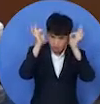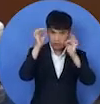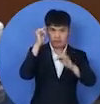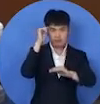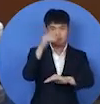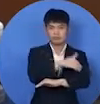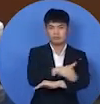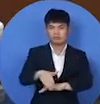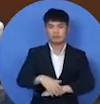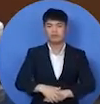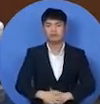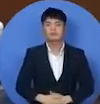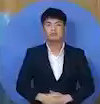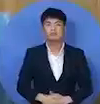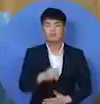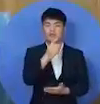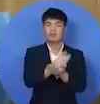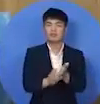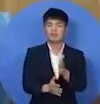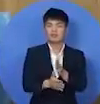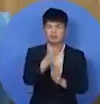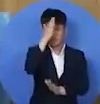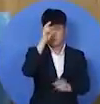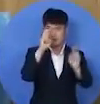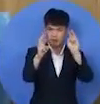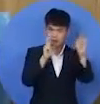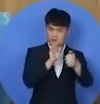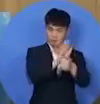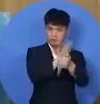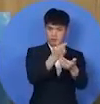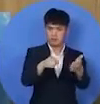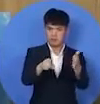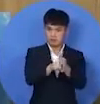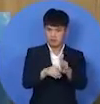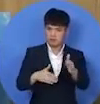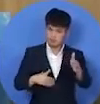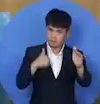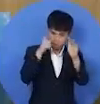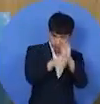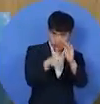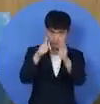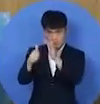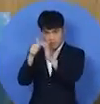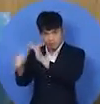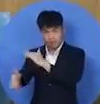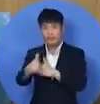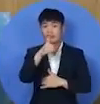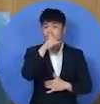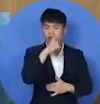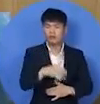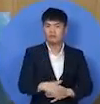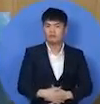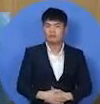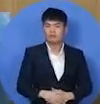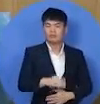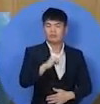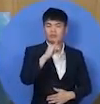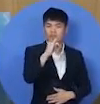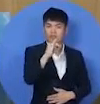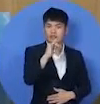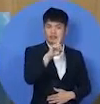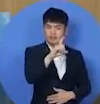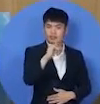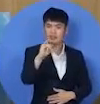만들기로 다짐했습니다. 천안시가 중소기업의 길을 살리기 위해 기업 소통 현장 방문의 일환으로